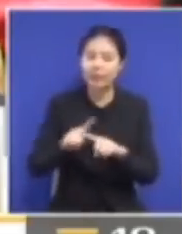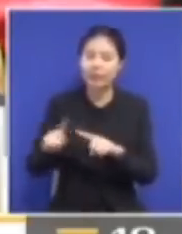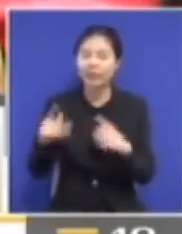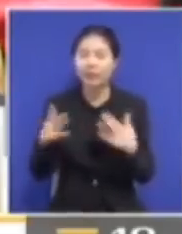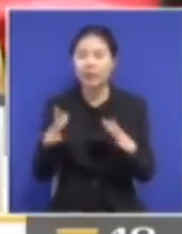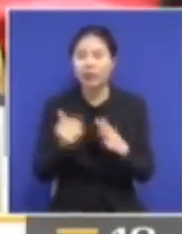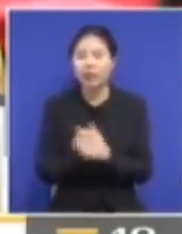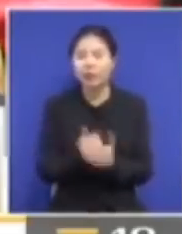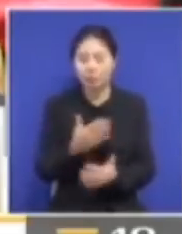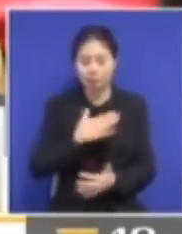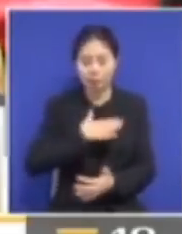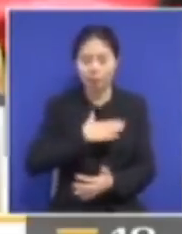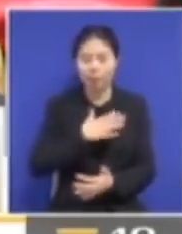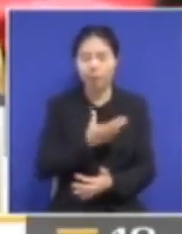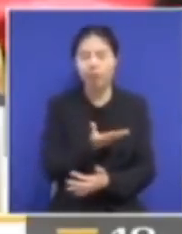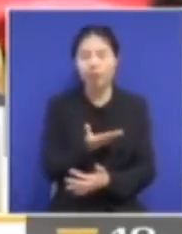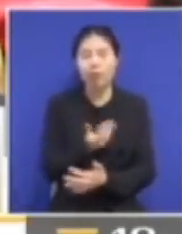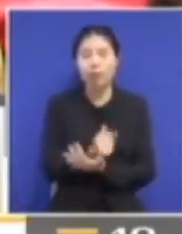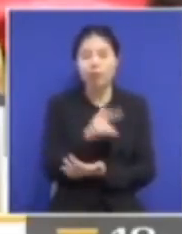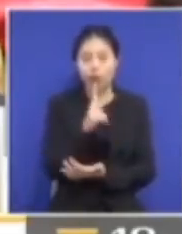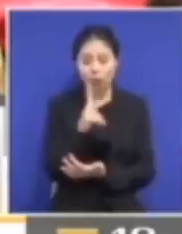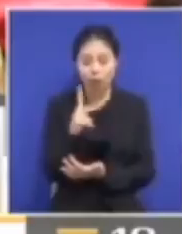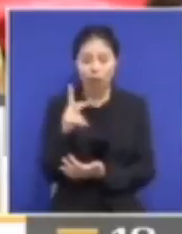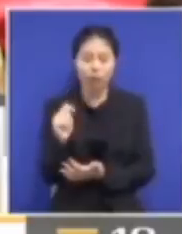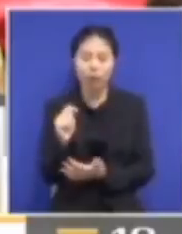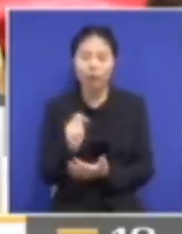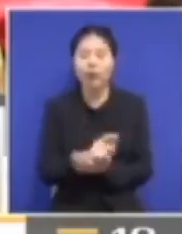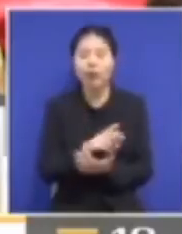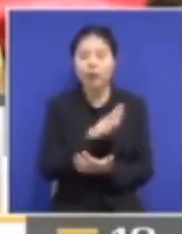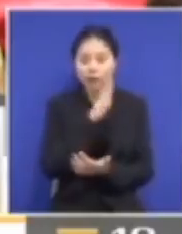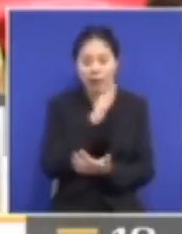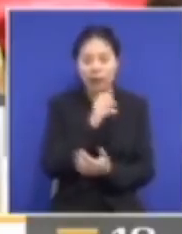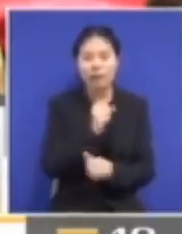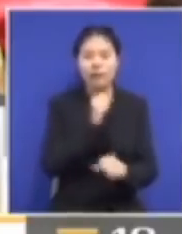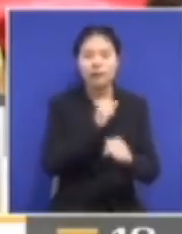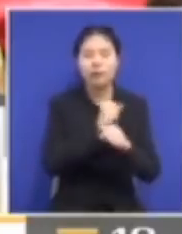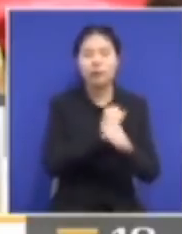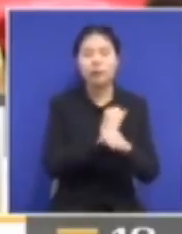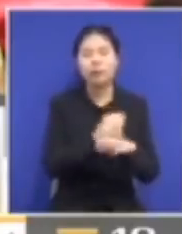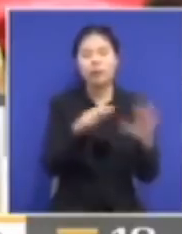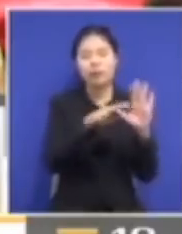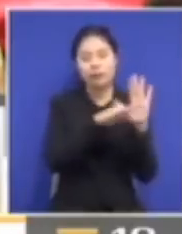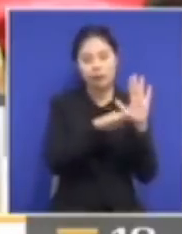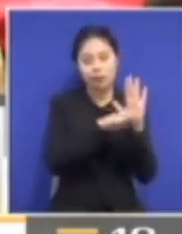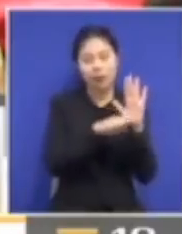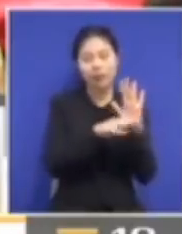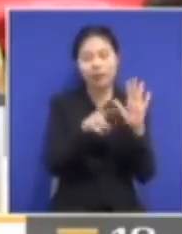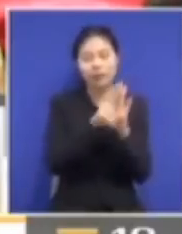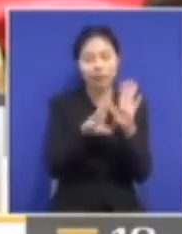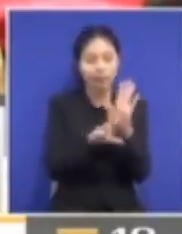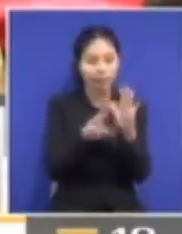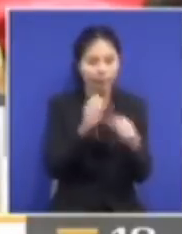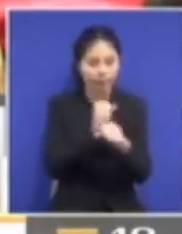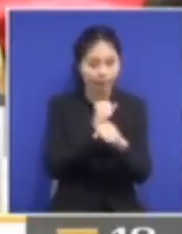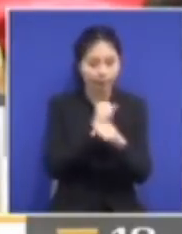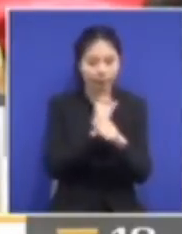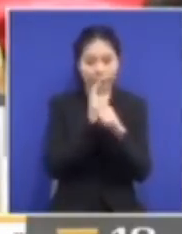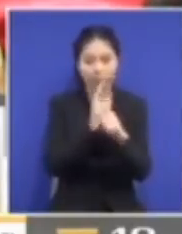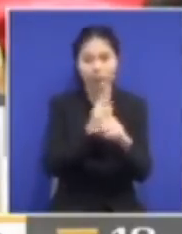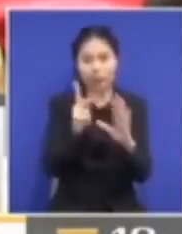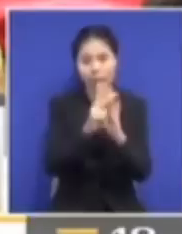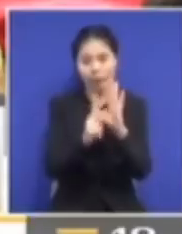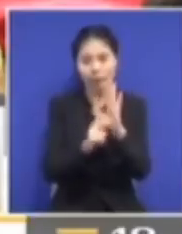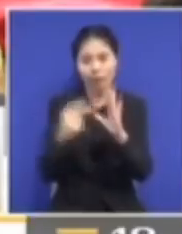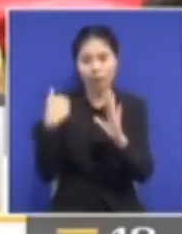ต.ขอไปสองครั้งนะครับเพื่อจะพิจารณาว่ากกต.เนี่ยปฏิบัติตามระเบียบข้อบังคับตามกฎหมายไหมนะ